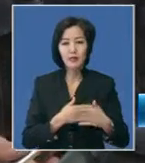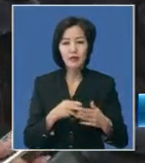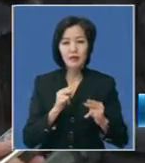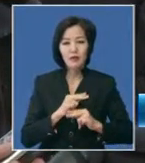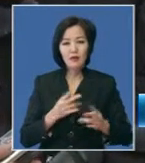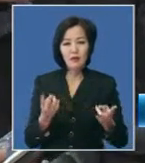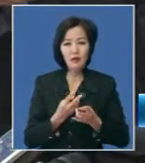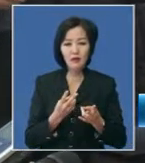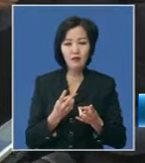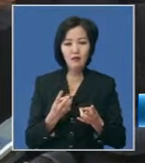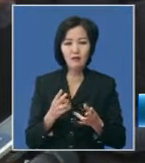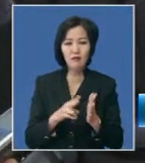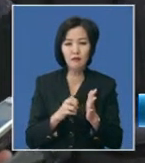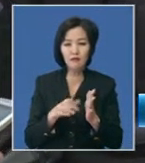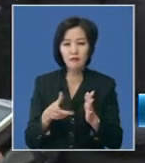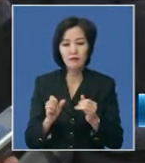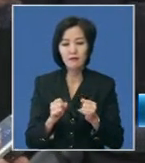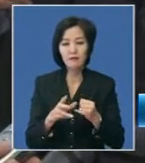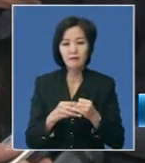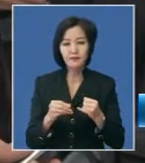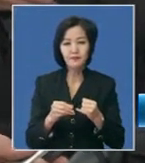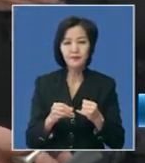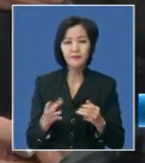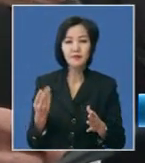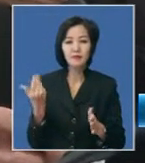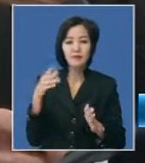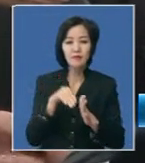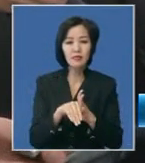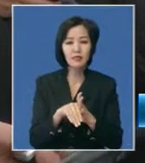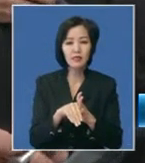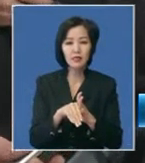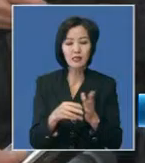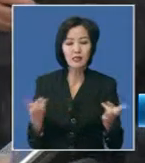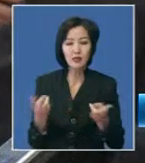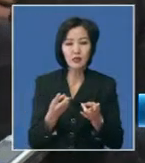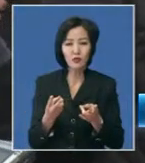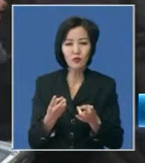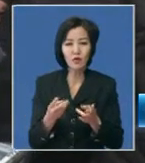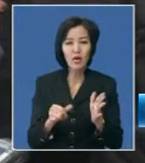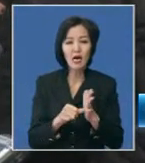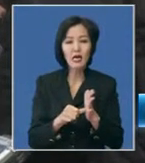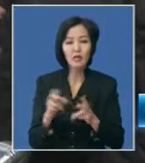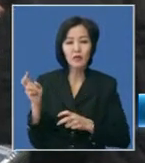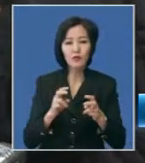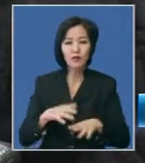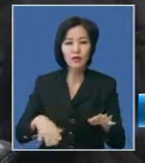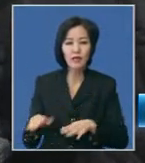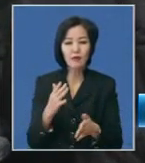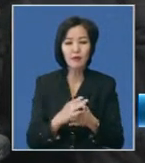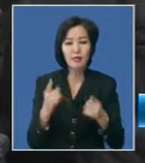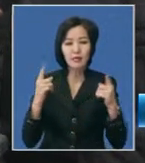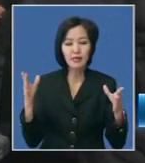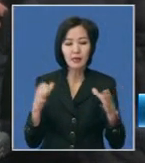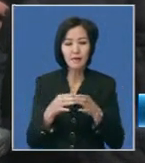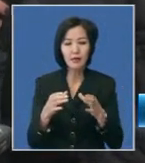керек. Осыған орай 700 мың шаршы метрлік аумаққа инвестор тарту керек. Қазіргі таңда бізде 6 өндірістік аймақ бар. Мұнда ірі компаниялар